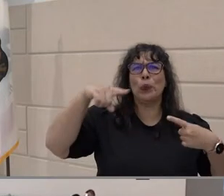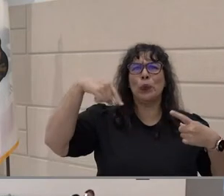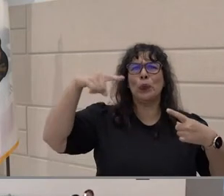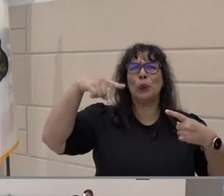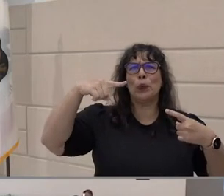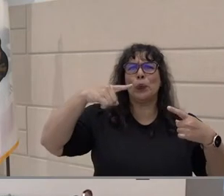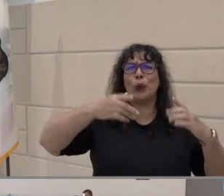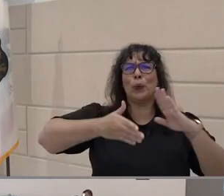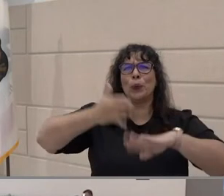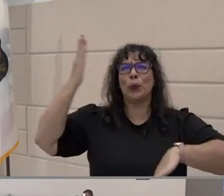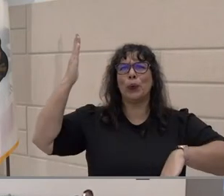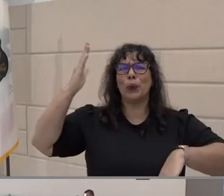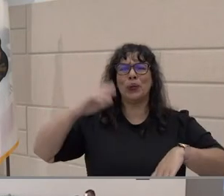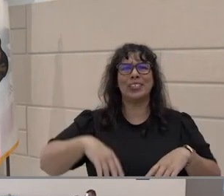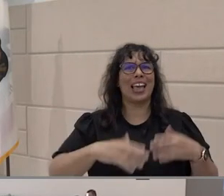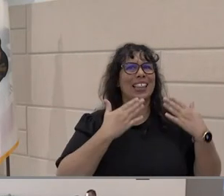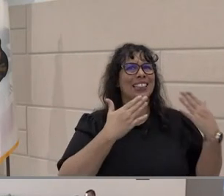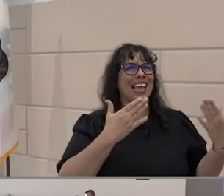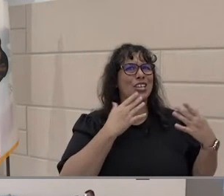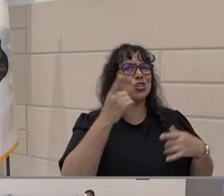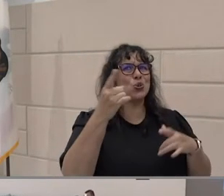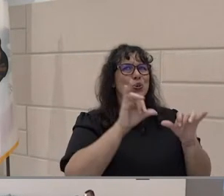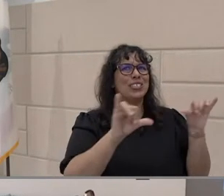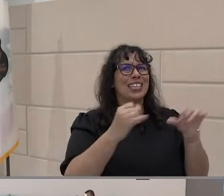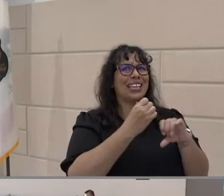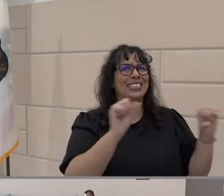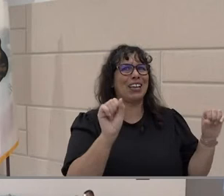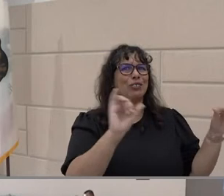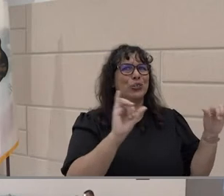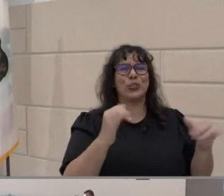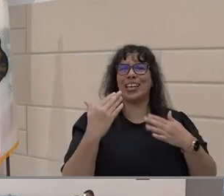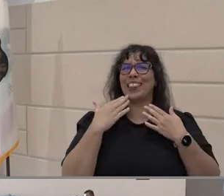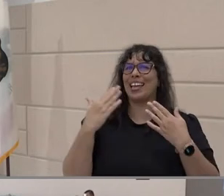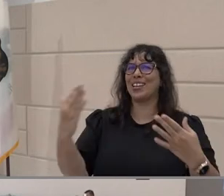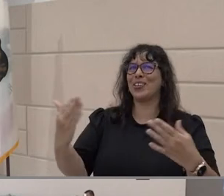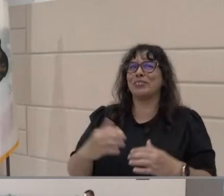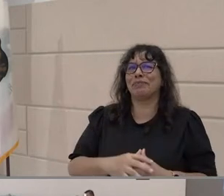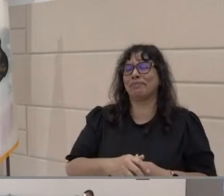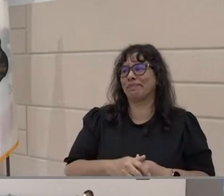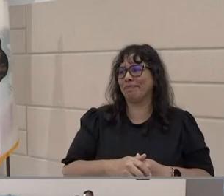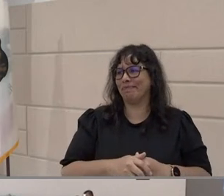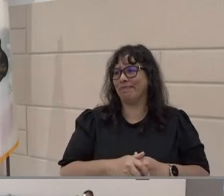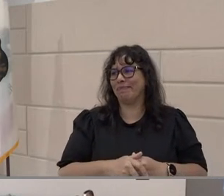អាគាត់និយាយឆ្លងកាត់ជាមួយយើងហ្នឹងមកពីរដ្ឋ Tennessee បាទ